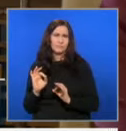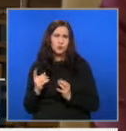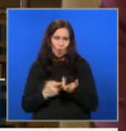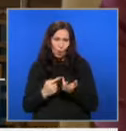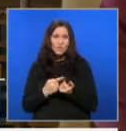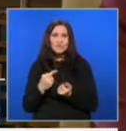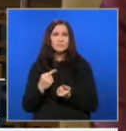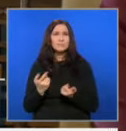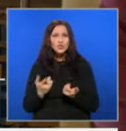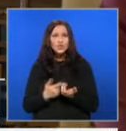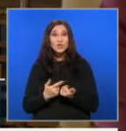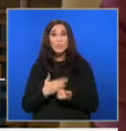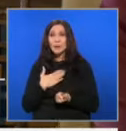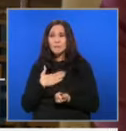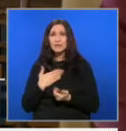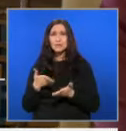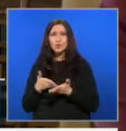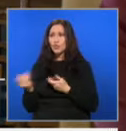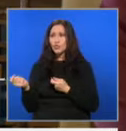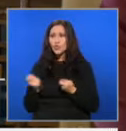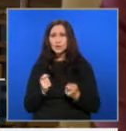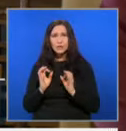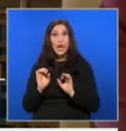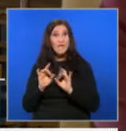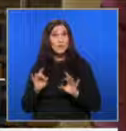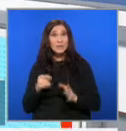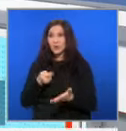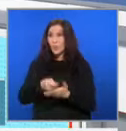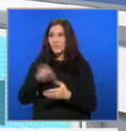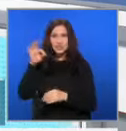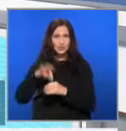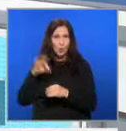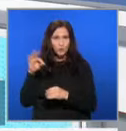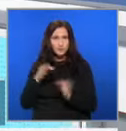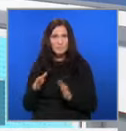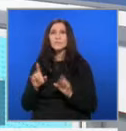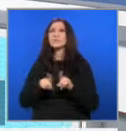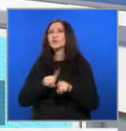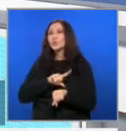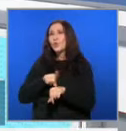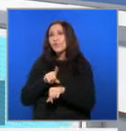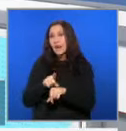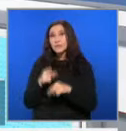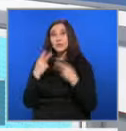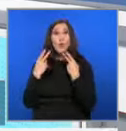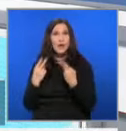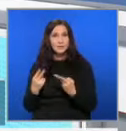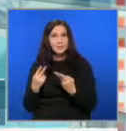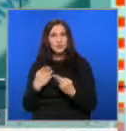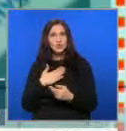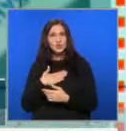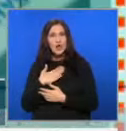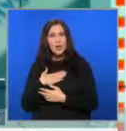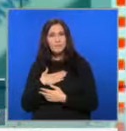защото ми носиха такава информация за купувачите на гласове. В същото време оказа се, че